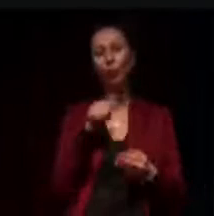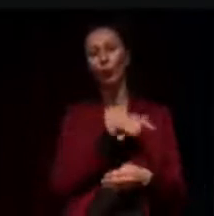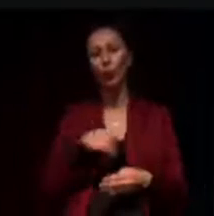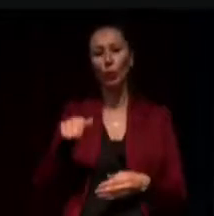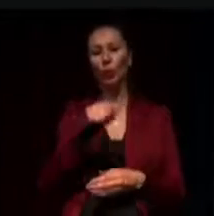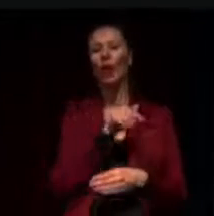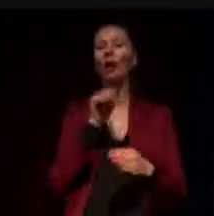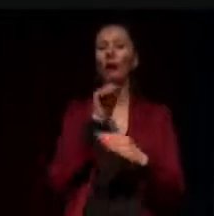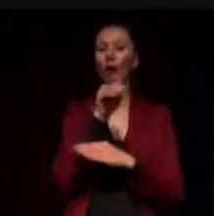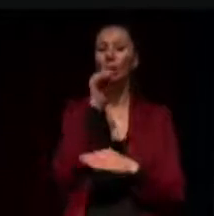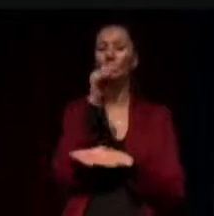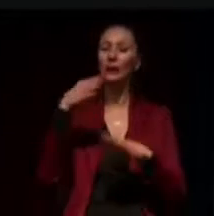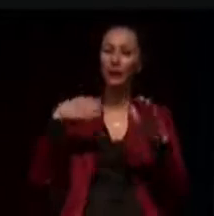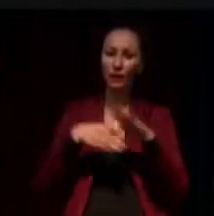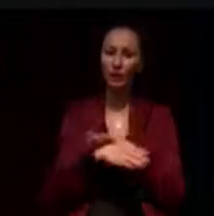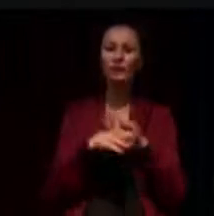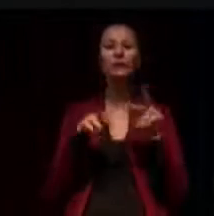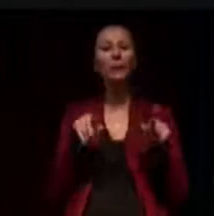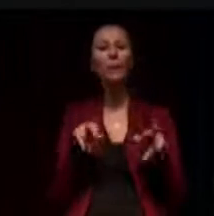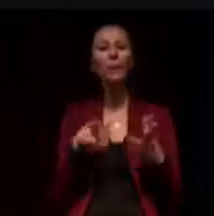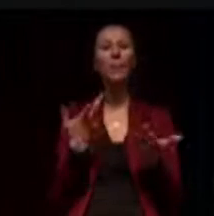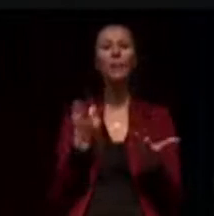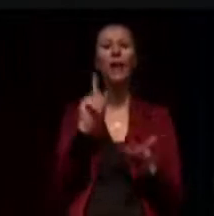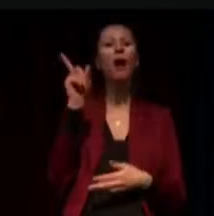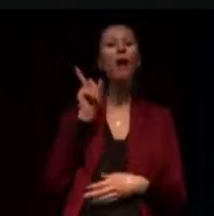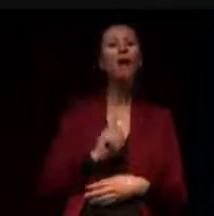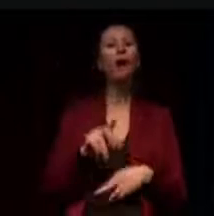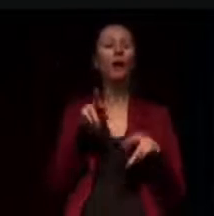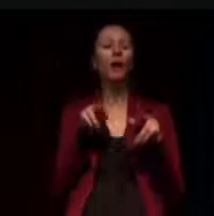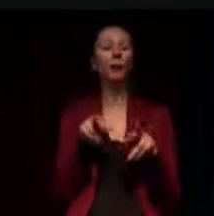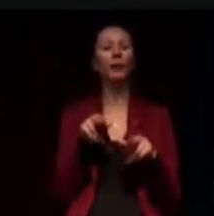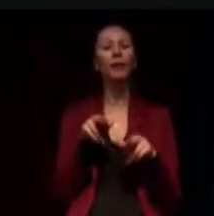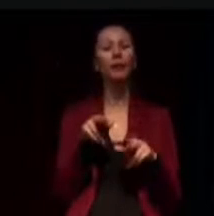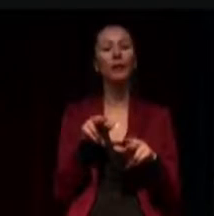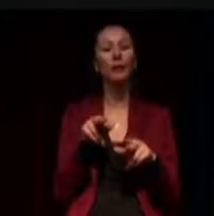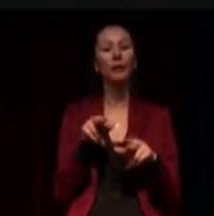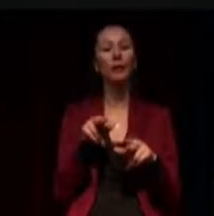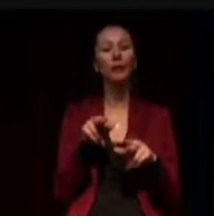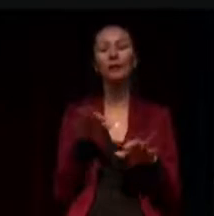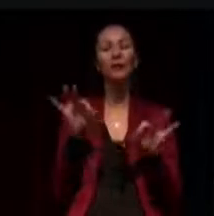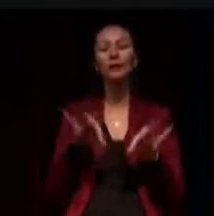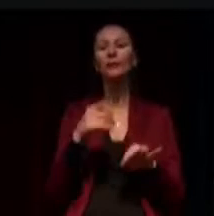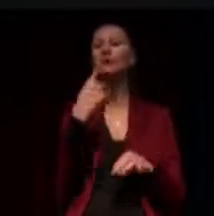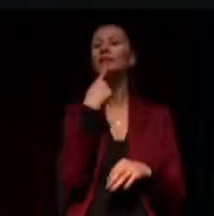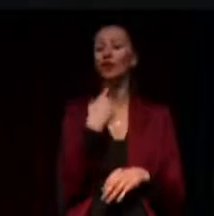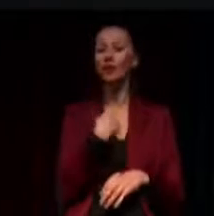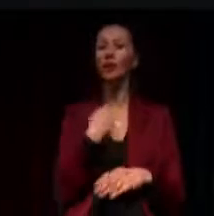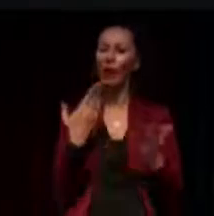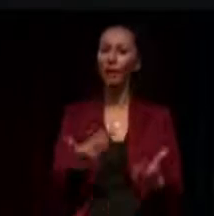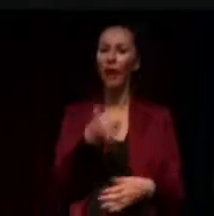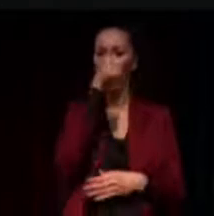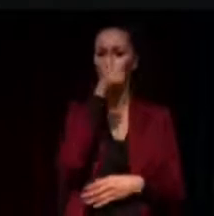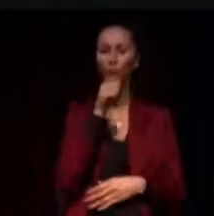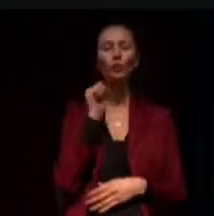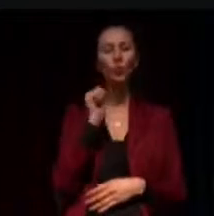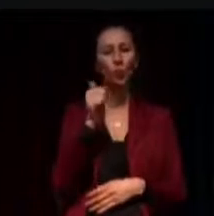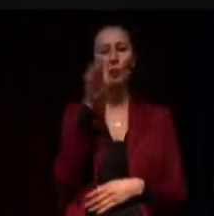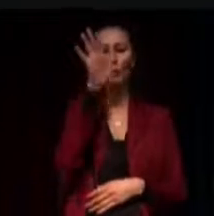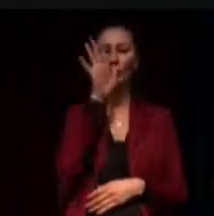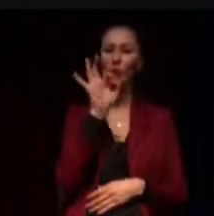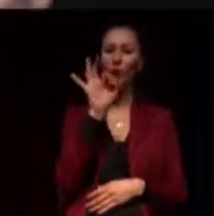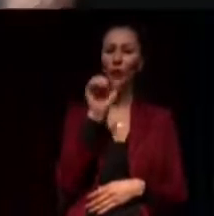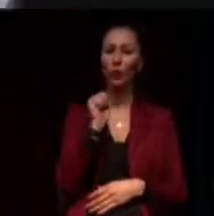hayata geçireceğiz gibi bir aday izlenimi verdi bizlere. Şimdi diyeceksiniz ki evet 600 gün, 550